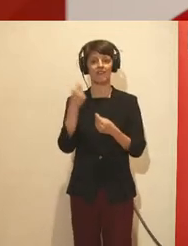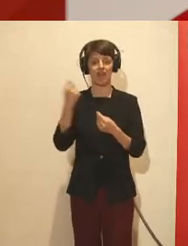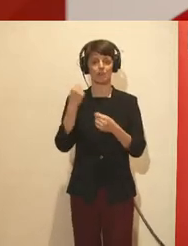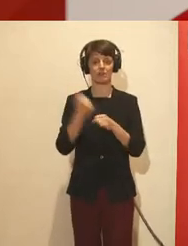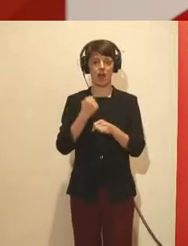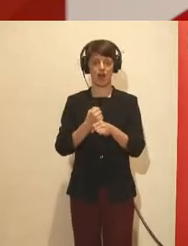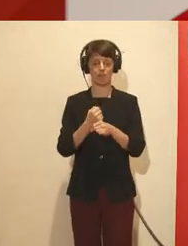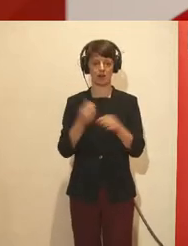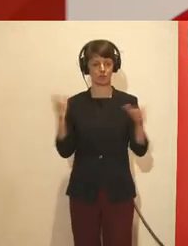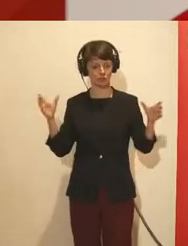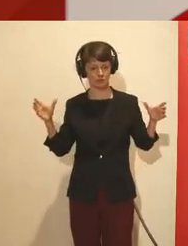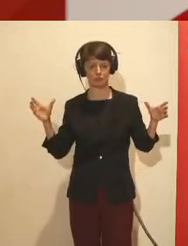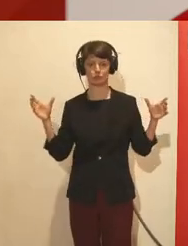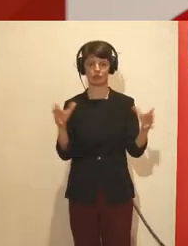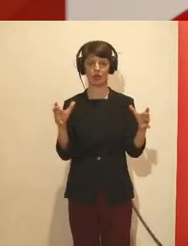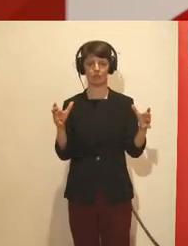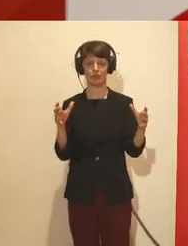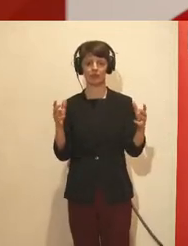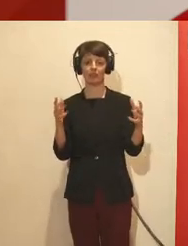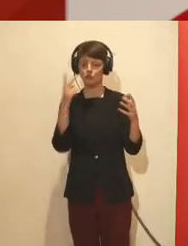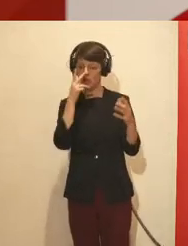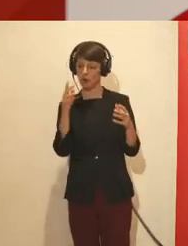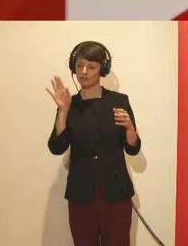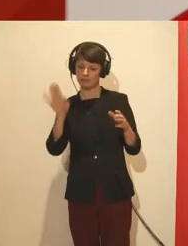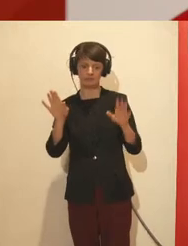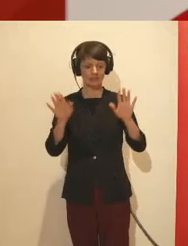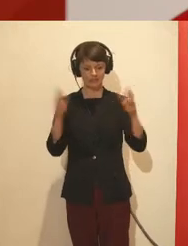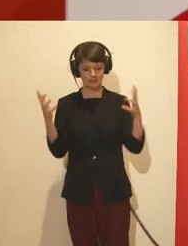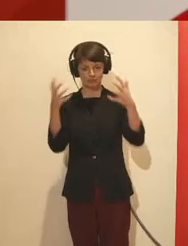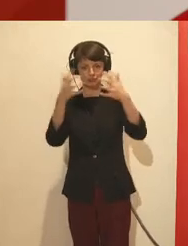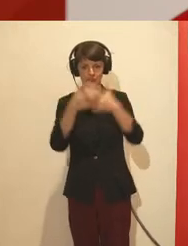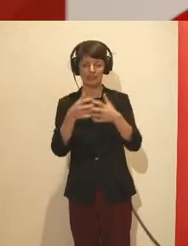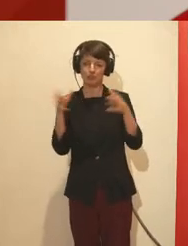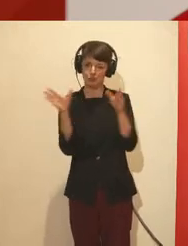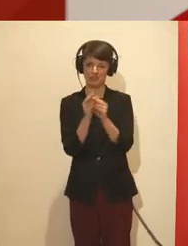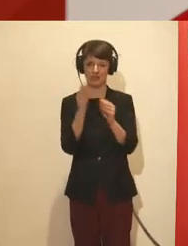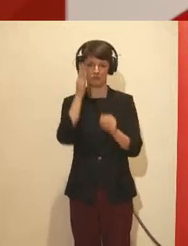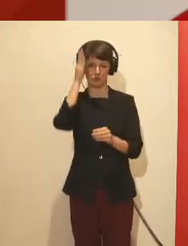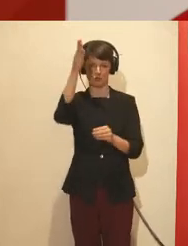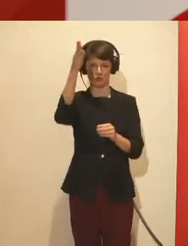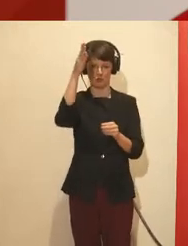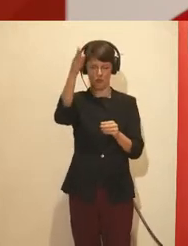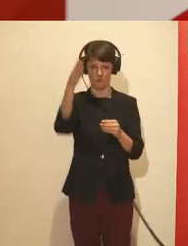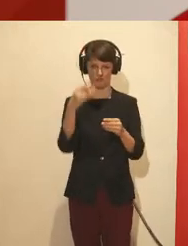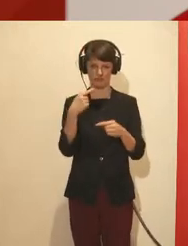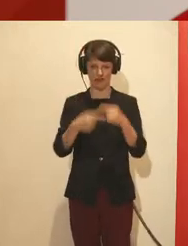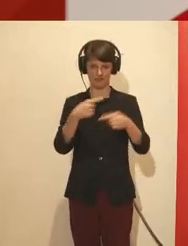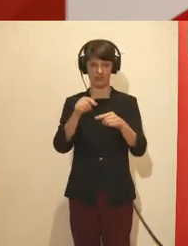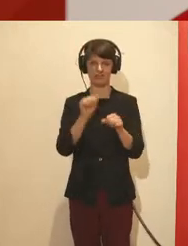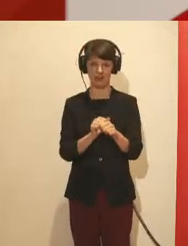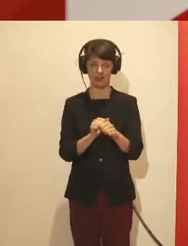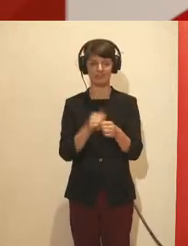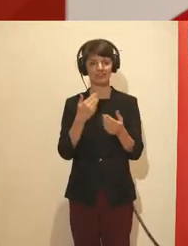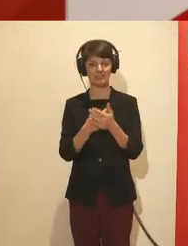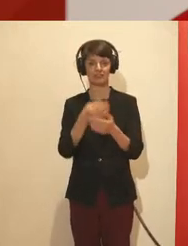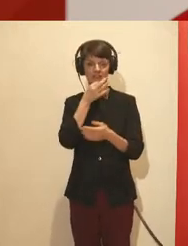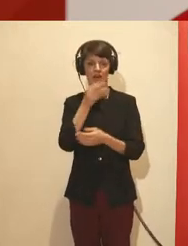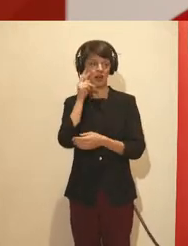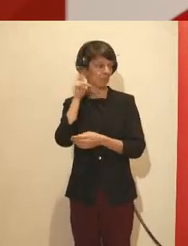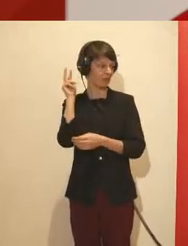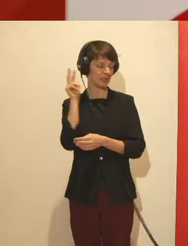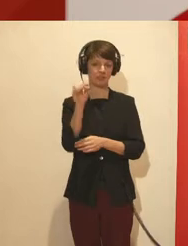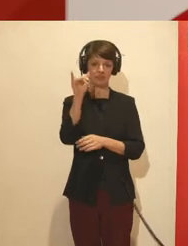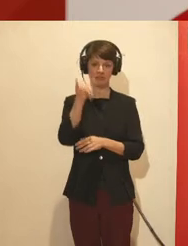machen nicht das gegeneinander sondern wie wir eine gemeinsame zukunft entwickeln können das ist für die frage ob wir eine perspektive haben wichtig